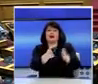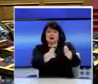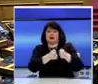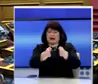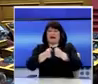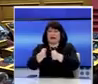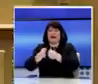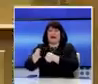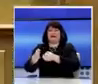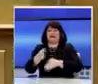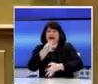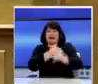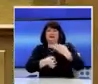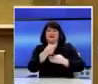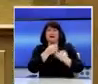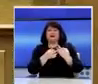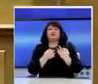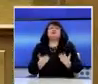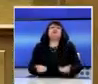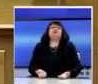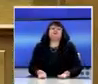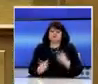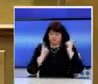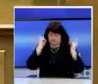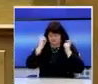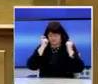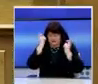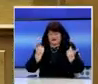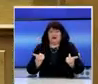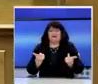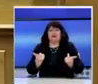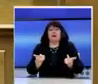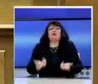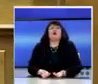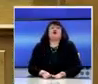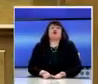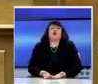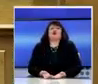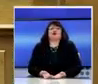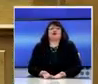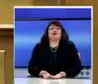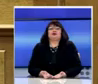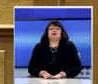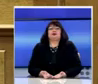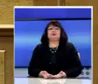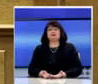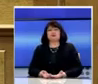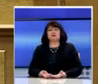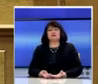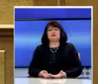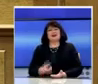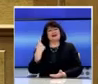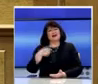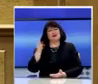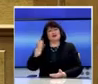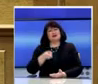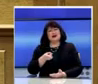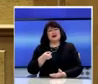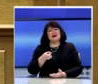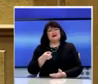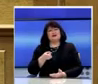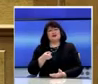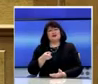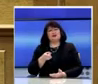κλινών. Θέλω να αναρωτηθώ, πώς είναι δυνατόν να είχαμε φτάσει στο 100%